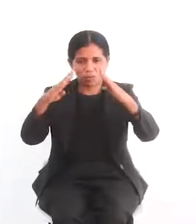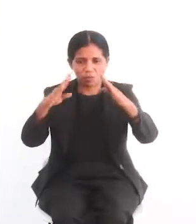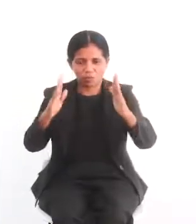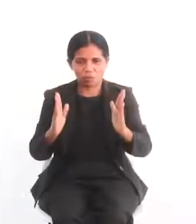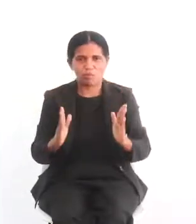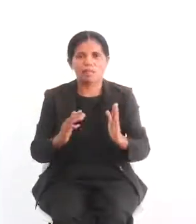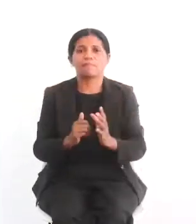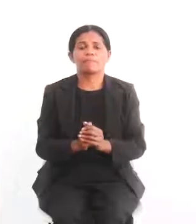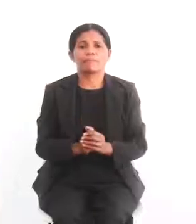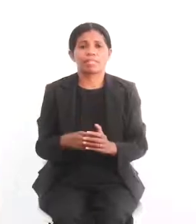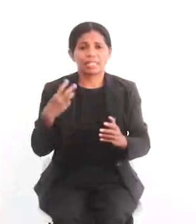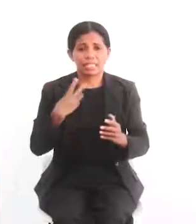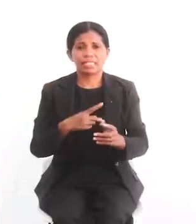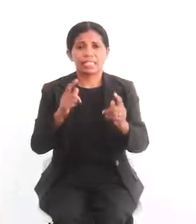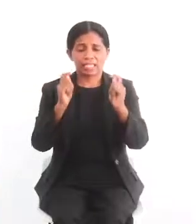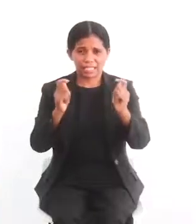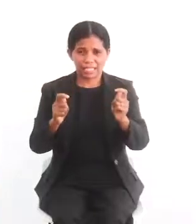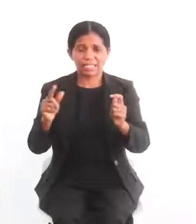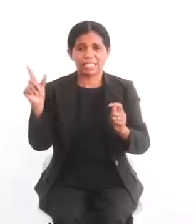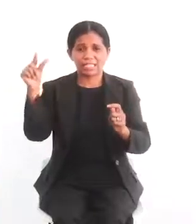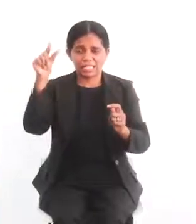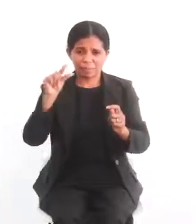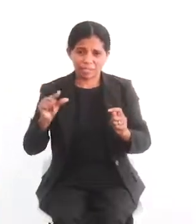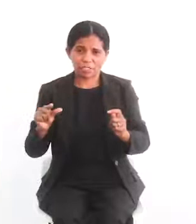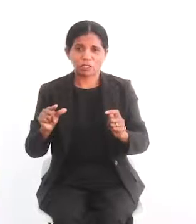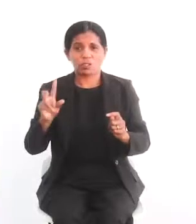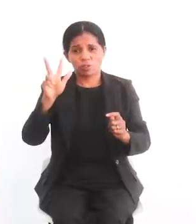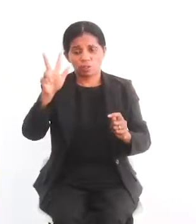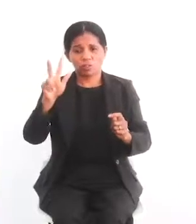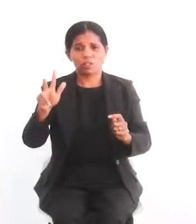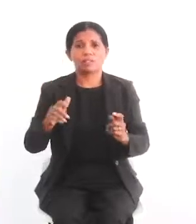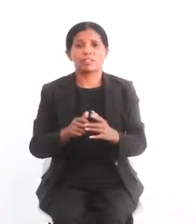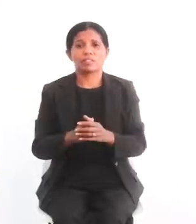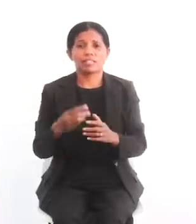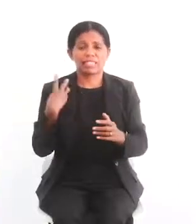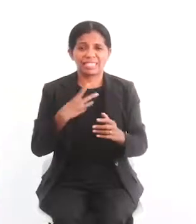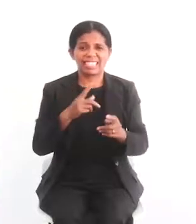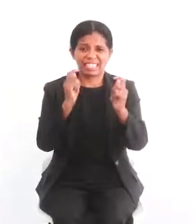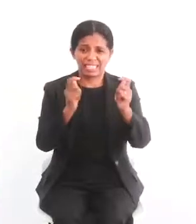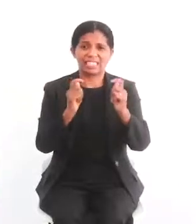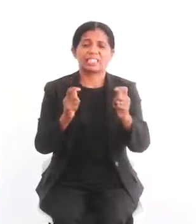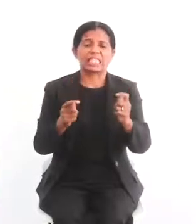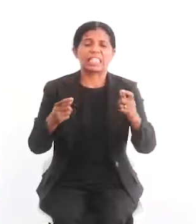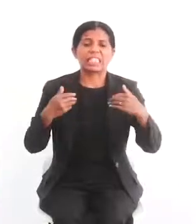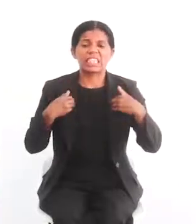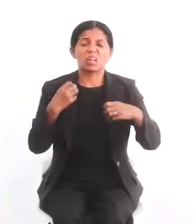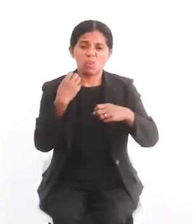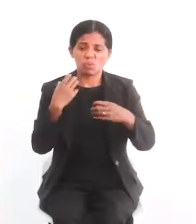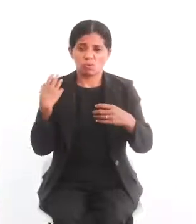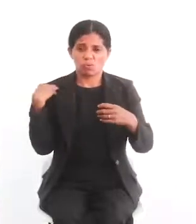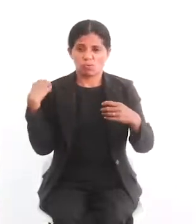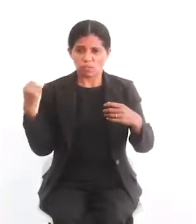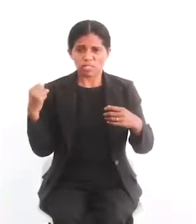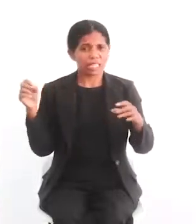perontuana, mai ita koko geometria tolu ne niha forsa. Ita koko uluk mak ida forma geometria